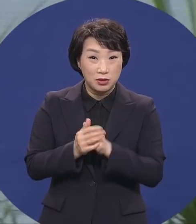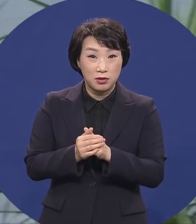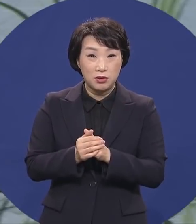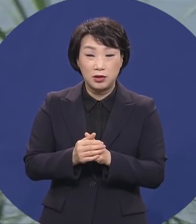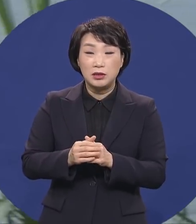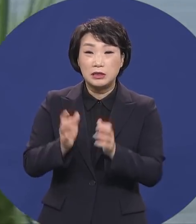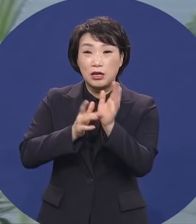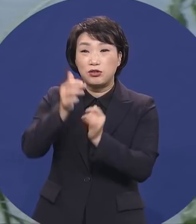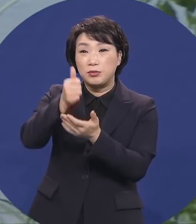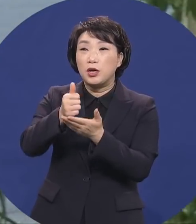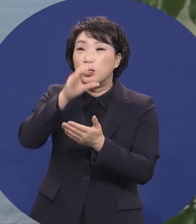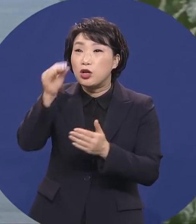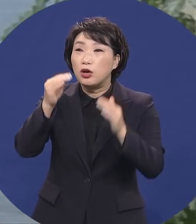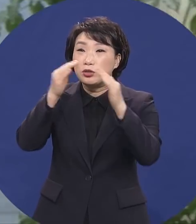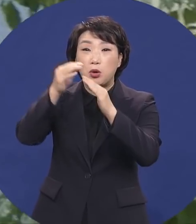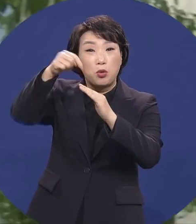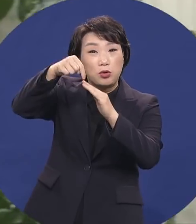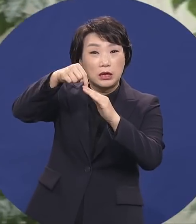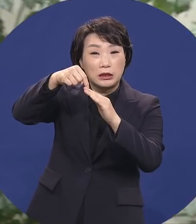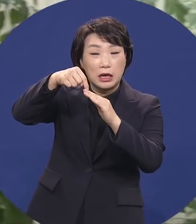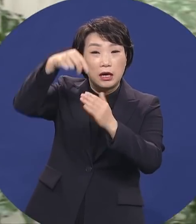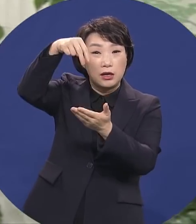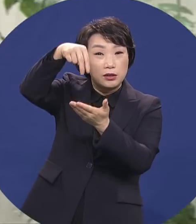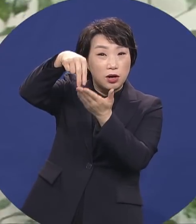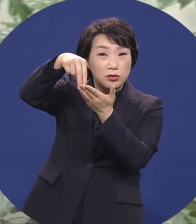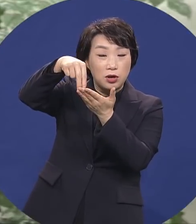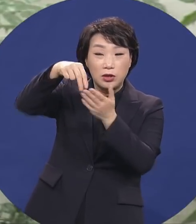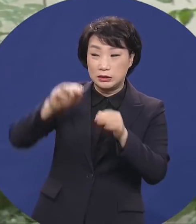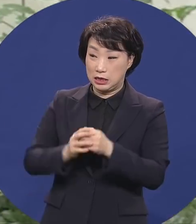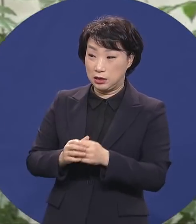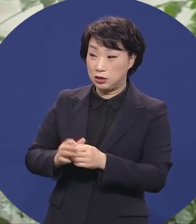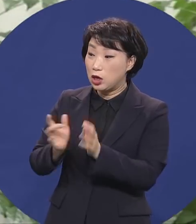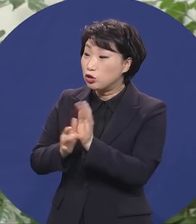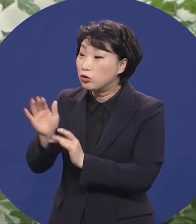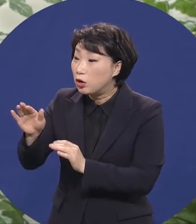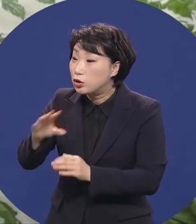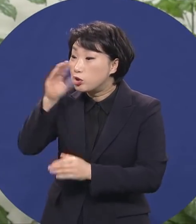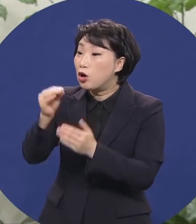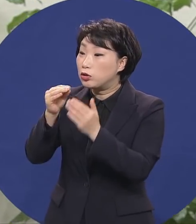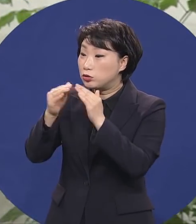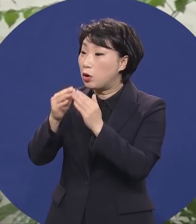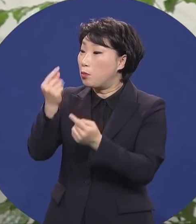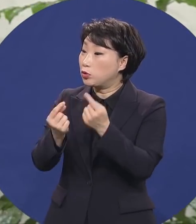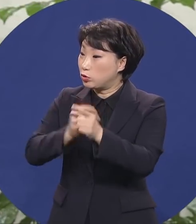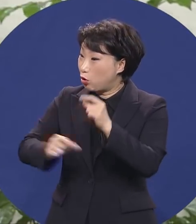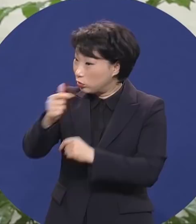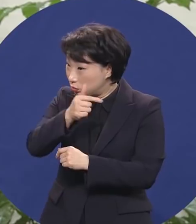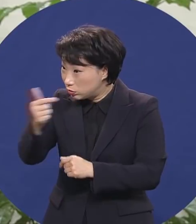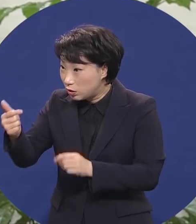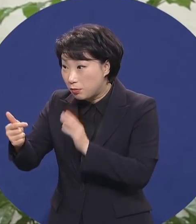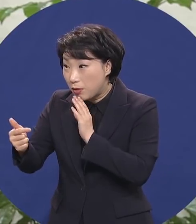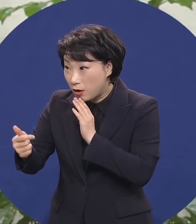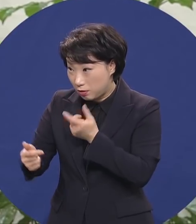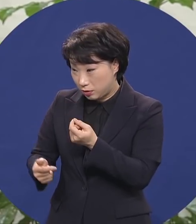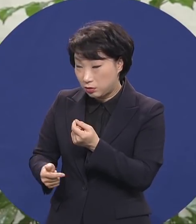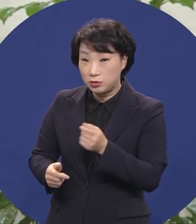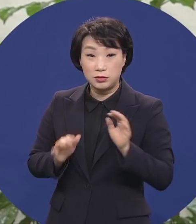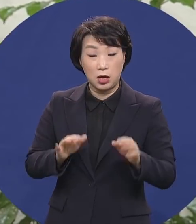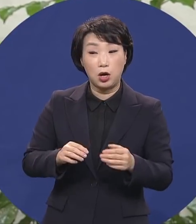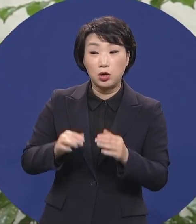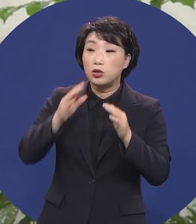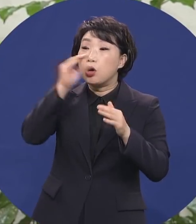탁 올려대면서 너는 성전보다 큰 자 아니냐? 맞지?